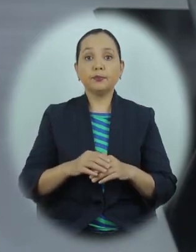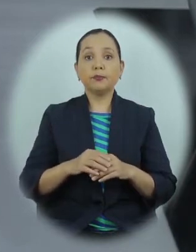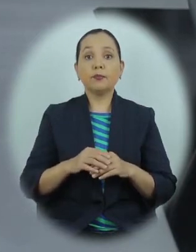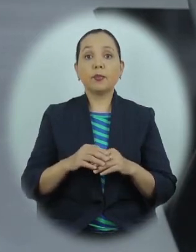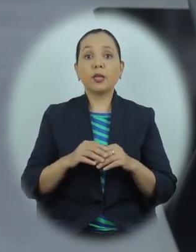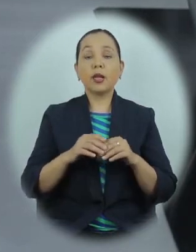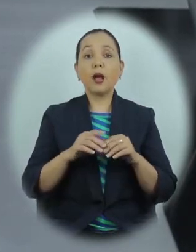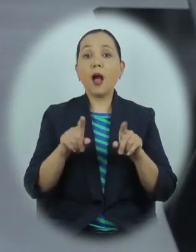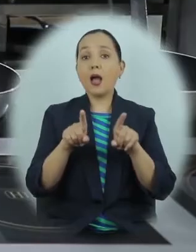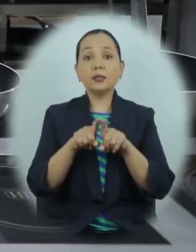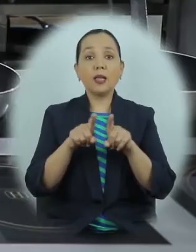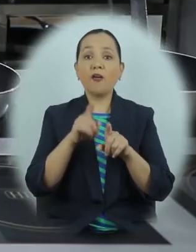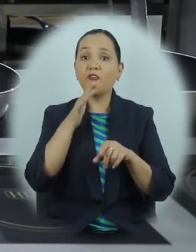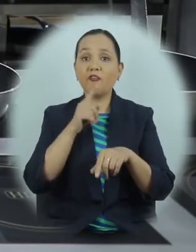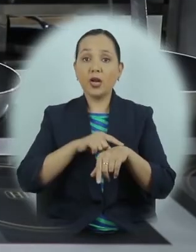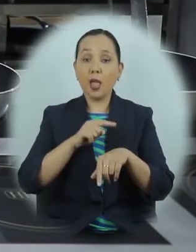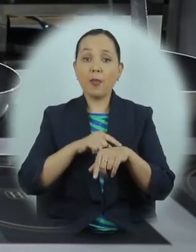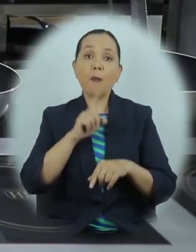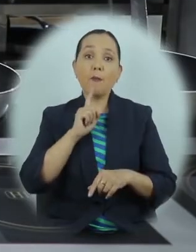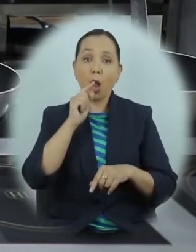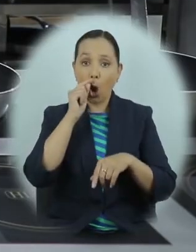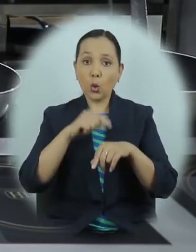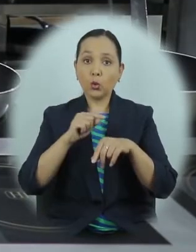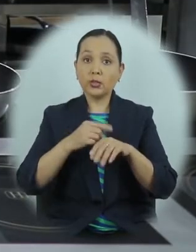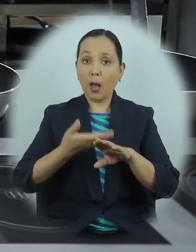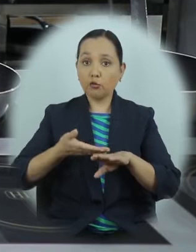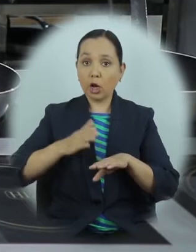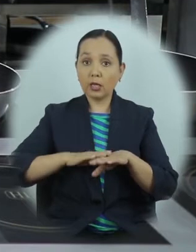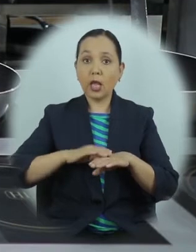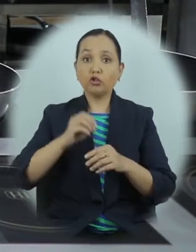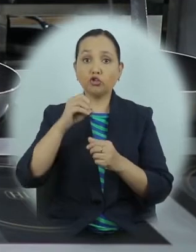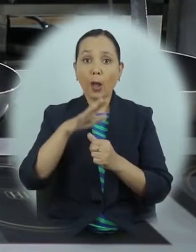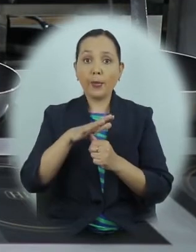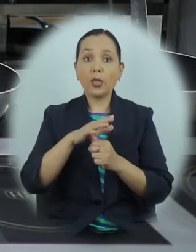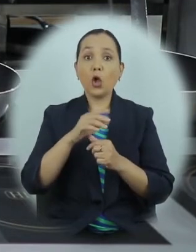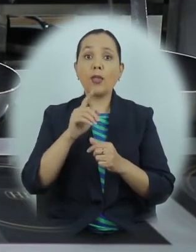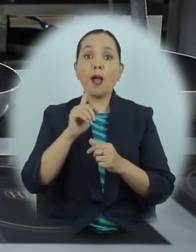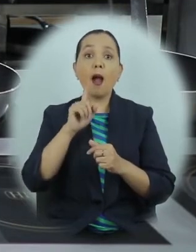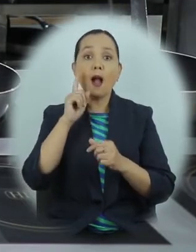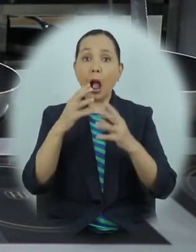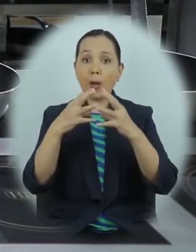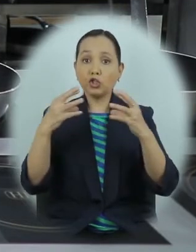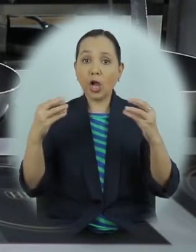в равном количестве времени пока курица обжаривается шампиньоны и кабачками